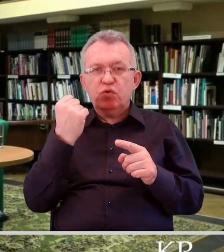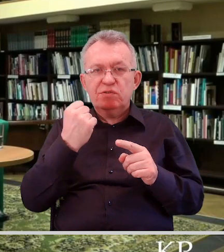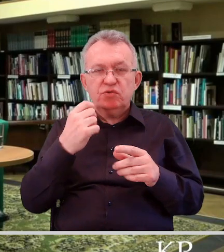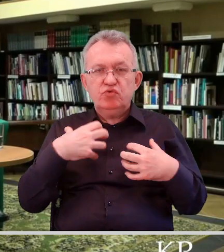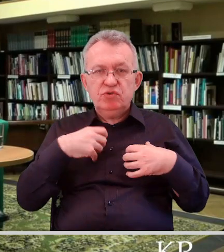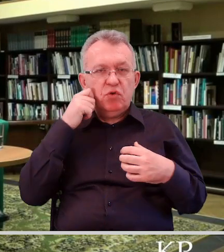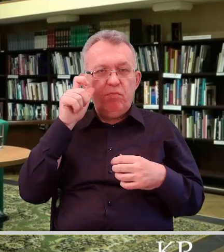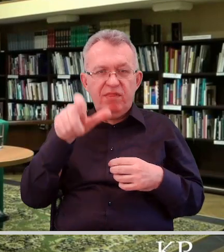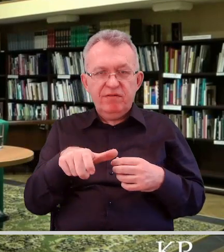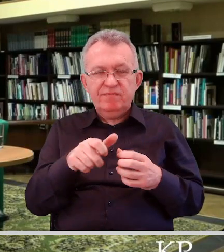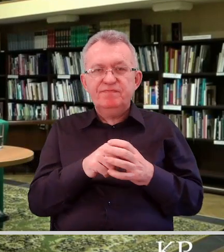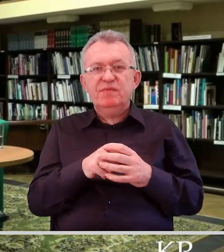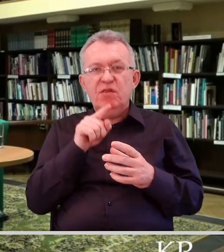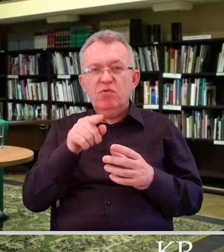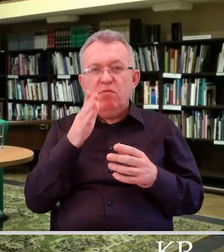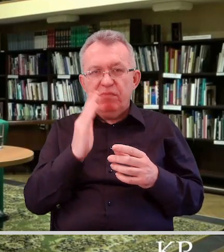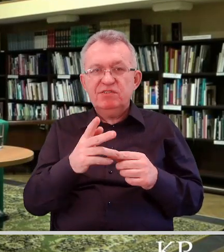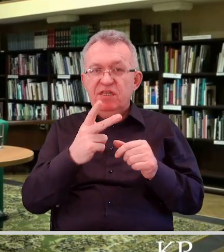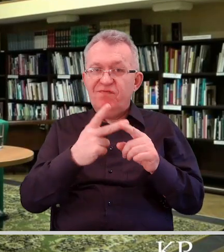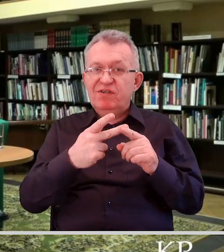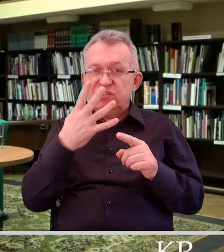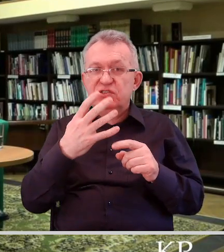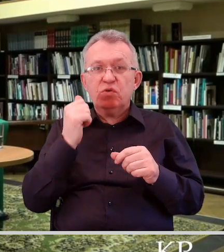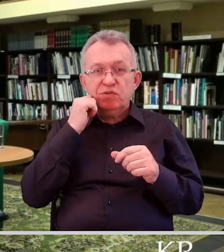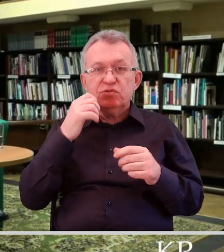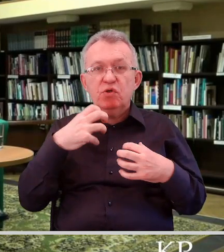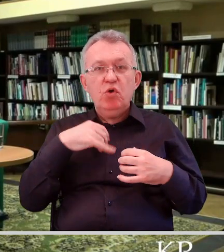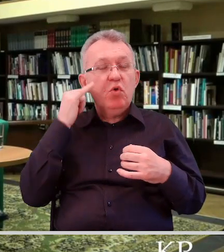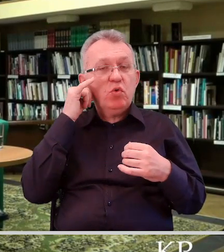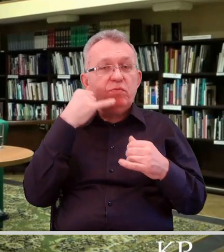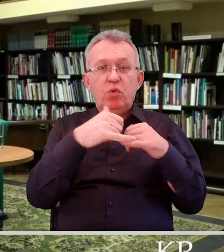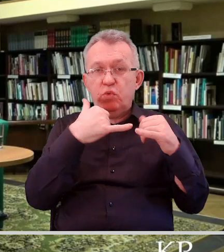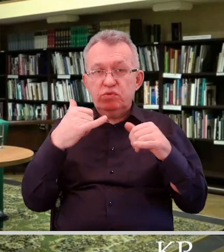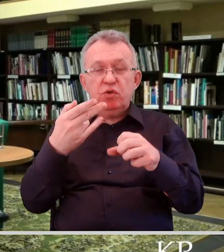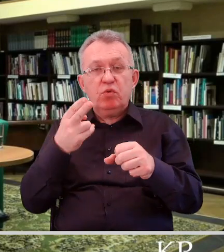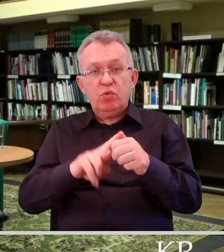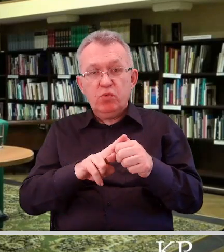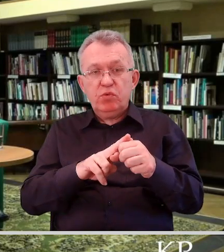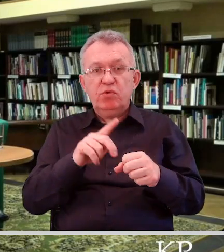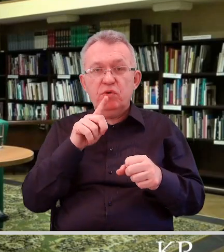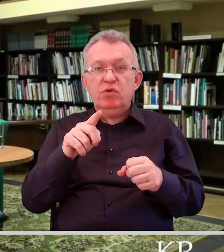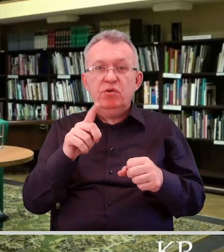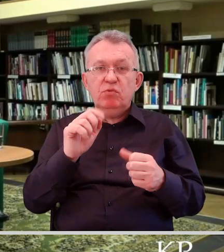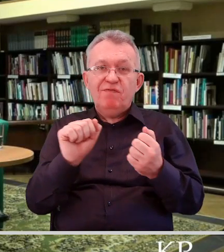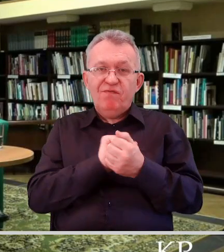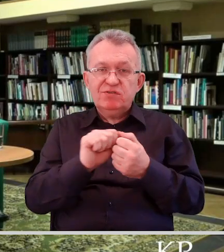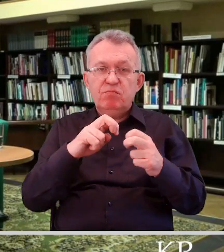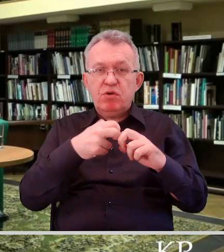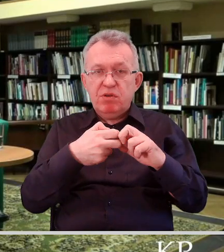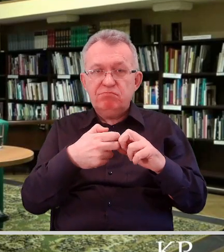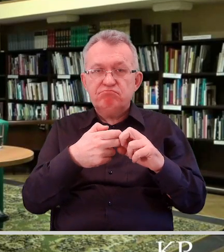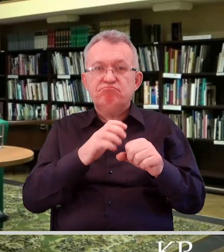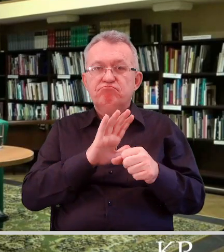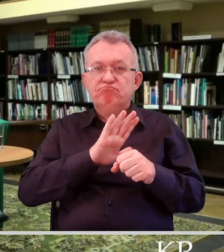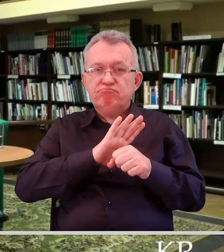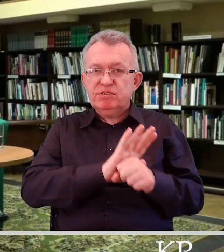kobiety. Ale tutaj będzie 24 godziny z życia różnych kobiet, które właśnie muszą się zmagać z tym problemem przemocy.